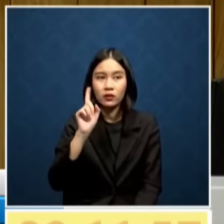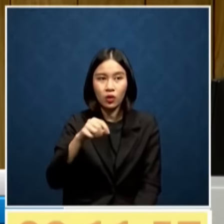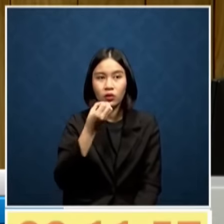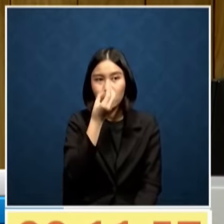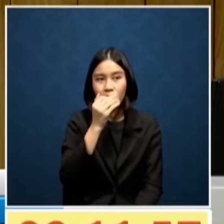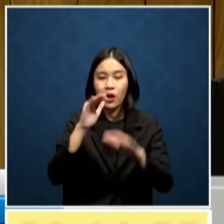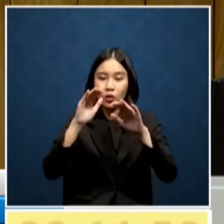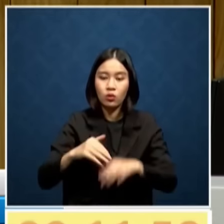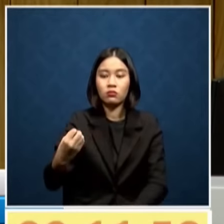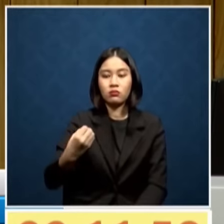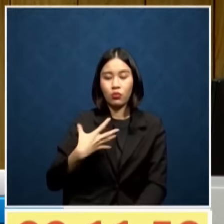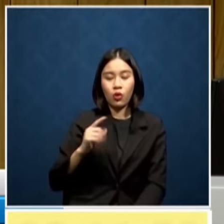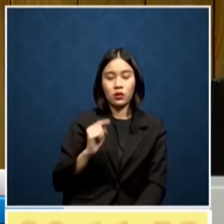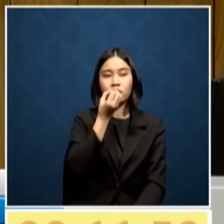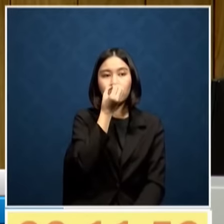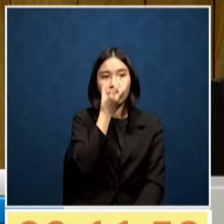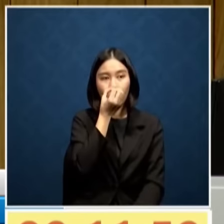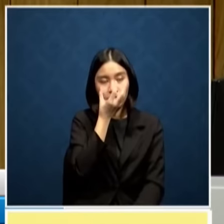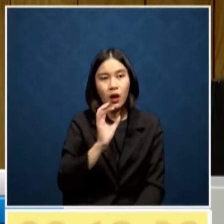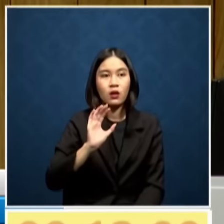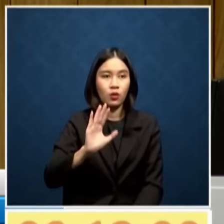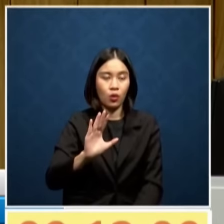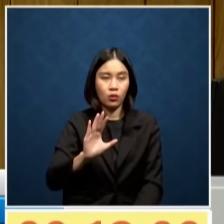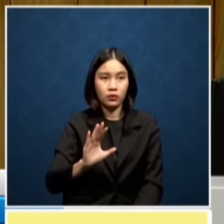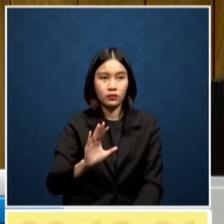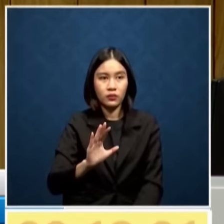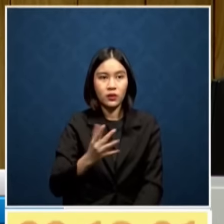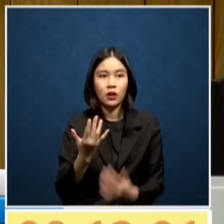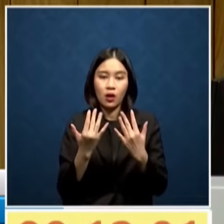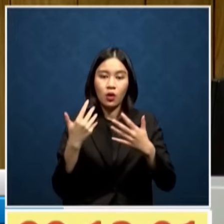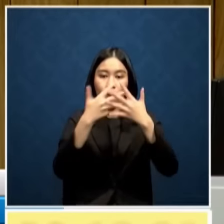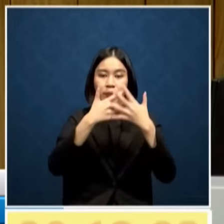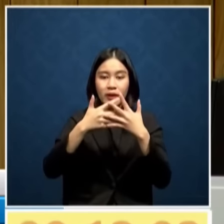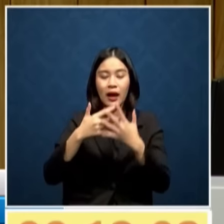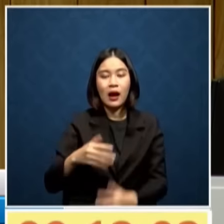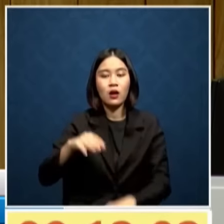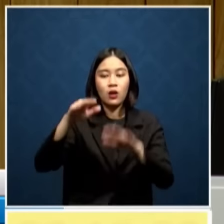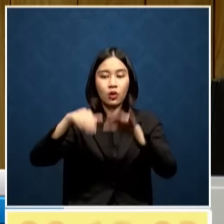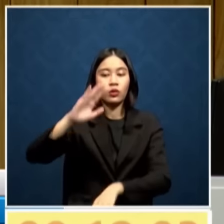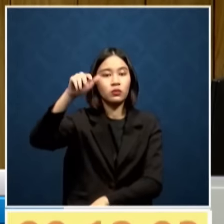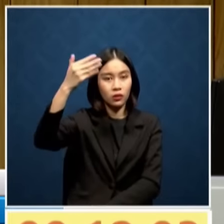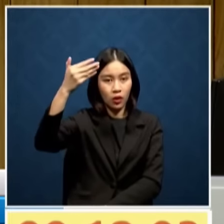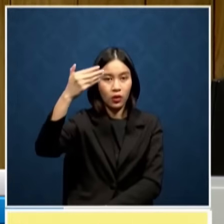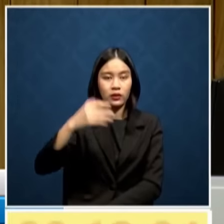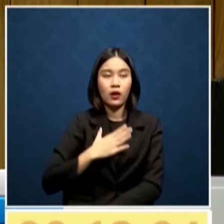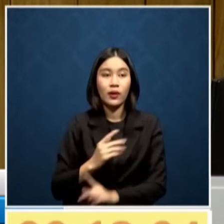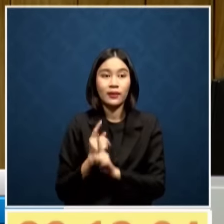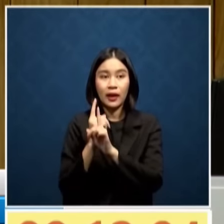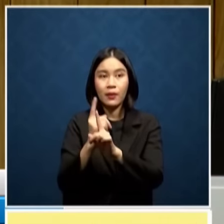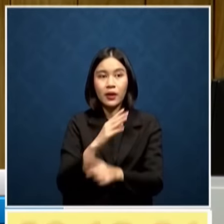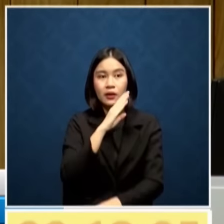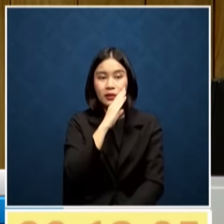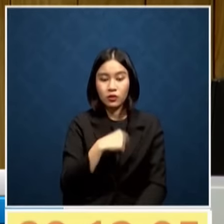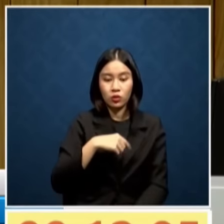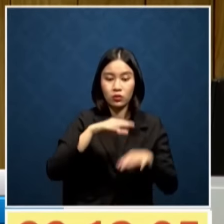เบี้ยท่านก็บอกว่าดอกเบี้ยของต้องรออเมริกาลดก่อนนะฮะเพราะว่าเดี๋ยวถ้าเกิดเดี๋ยวลดก่อนอเม